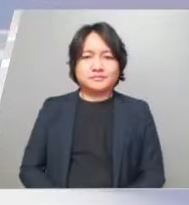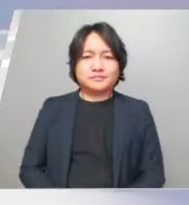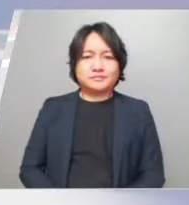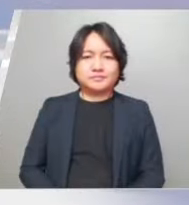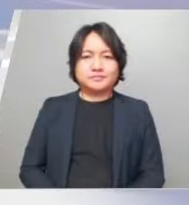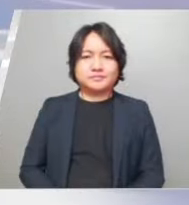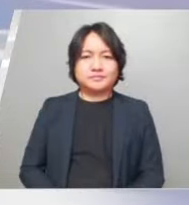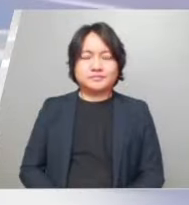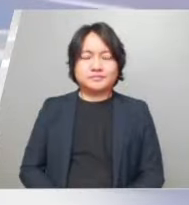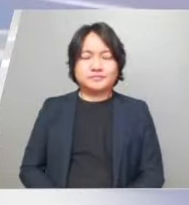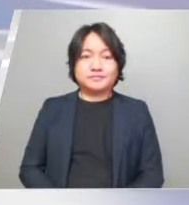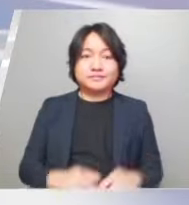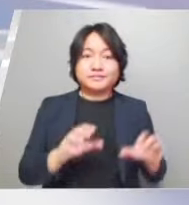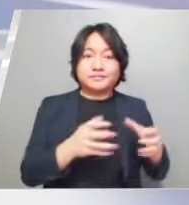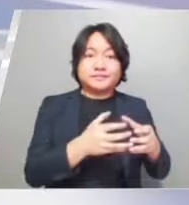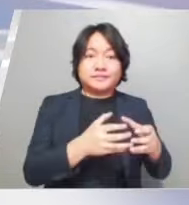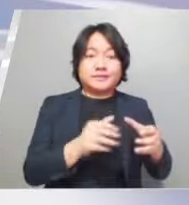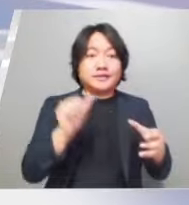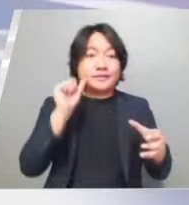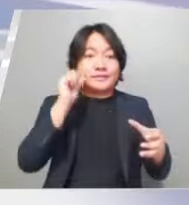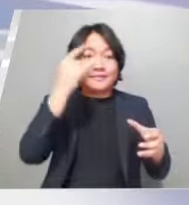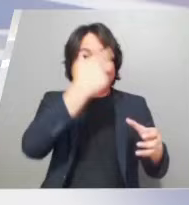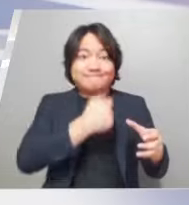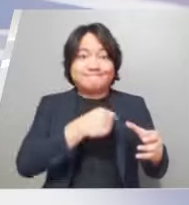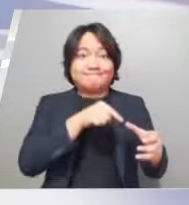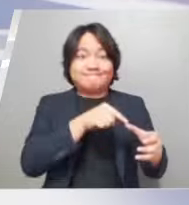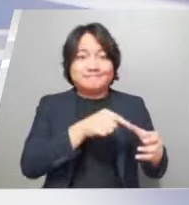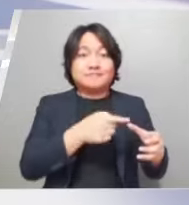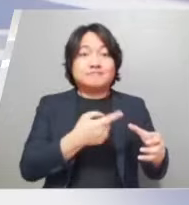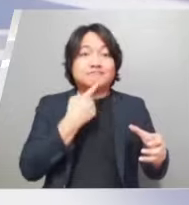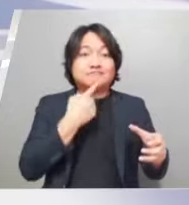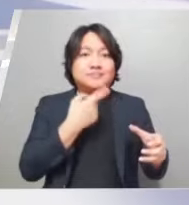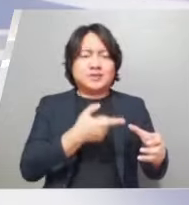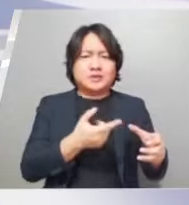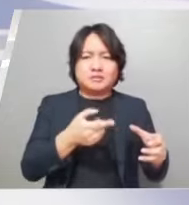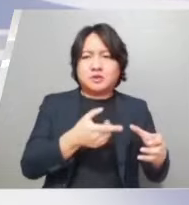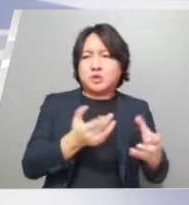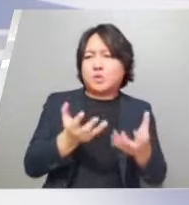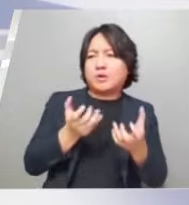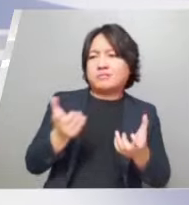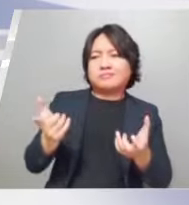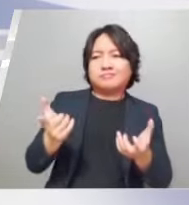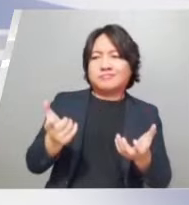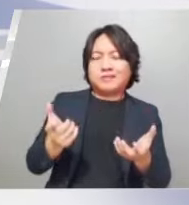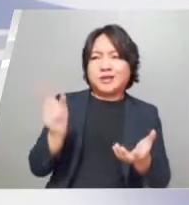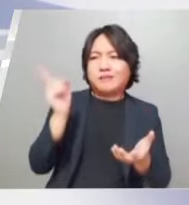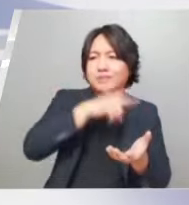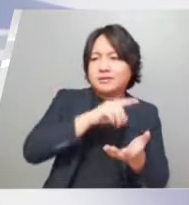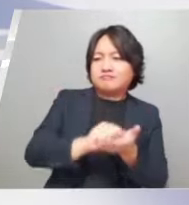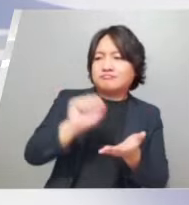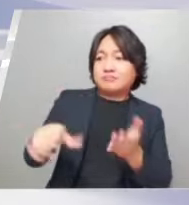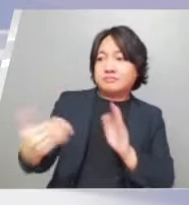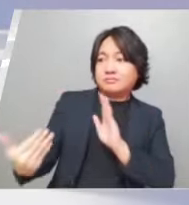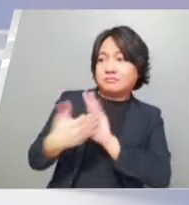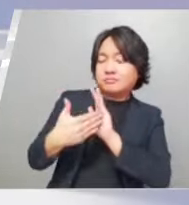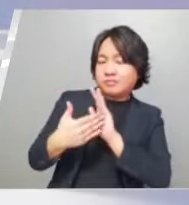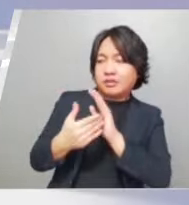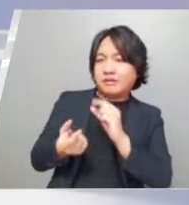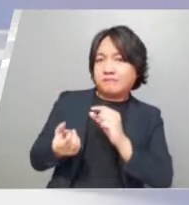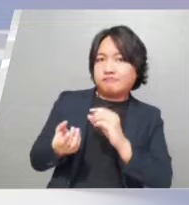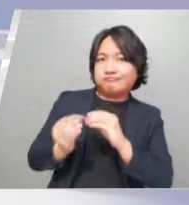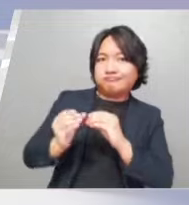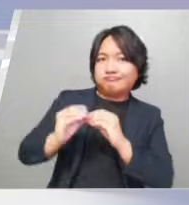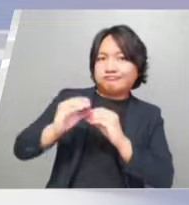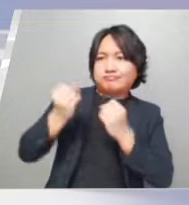Go, ipinababasura ang mga reklamong perjury at pamimeke umano ng notaryo laban sa kanya. Kaugnay yan sa inihain niyang